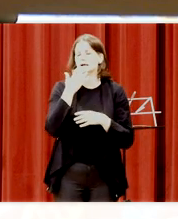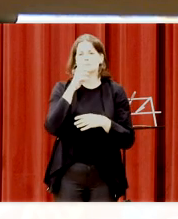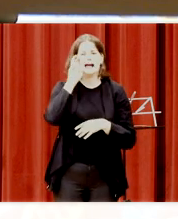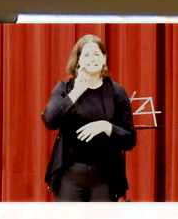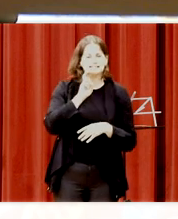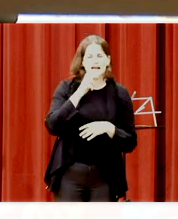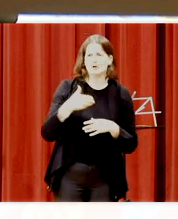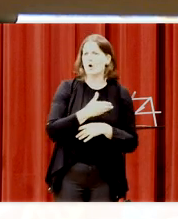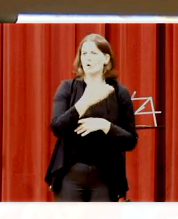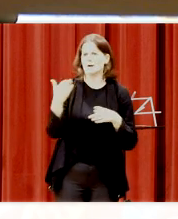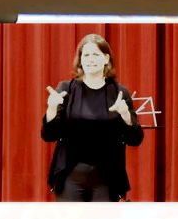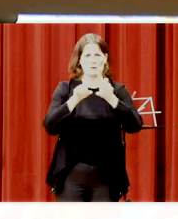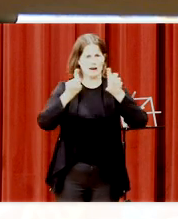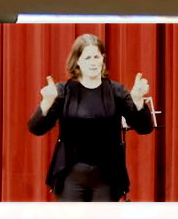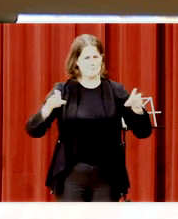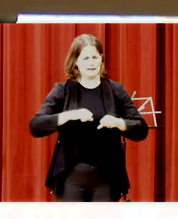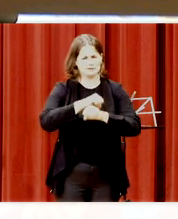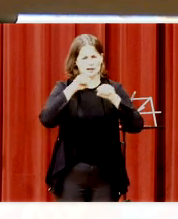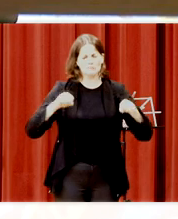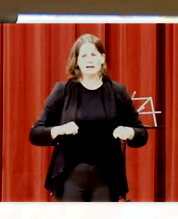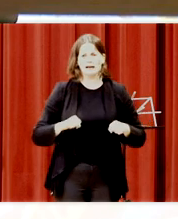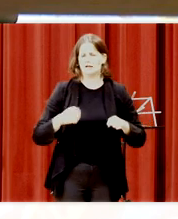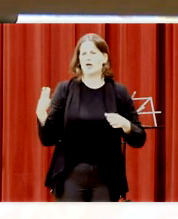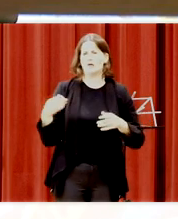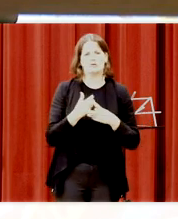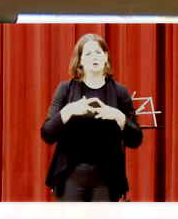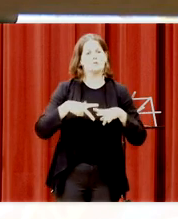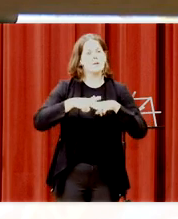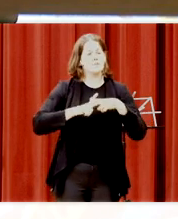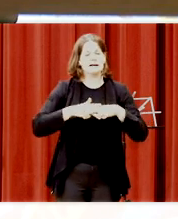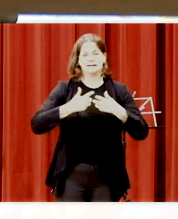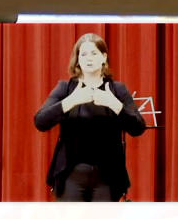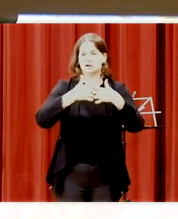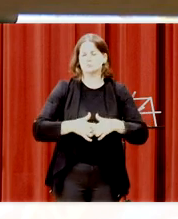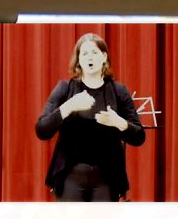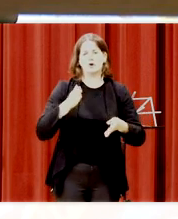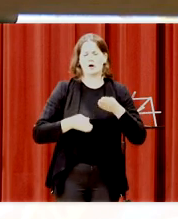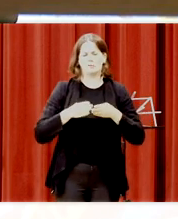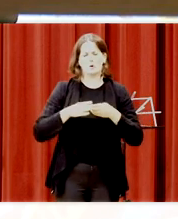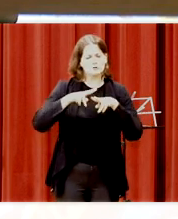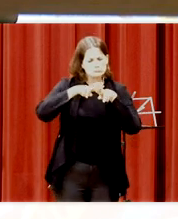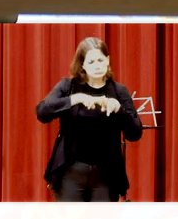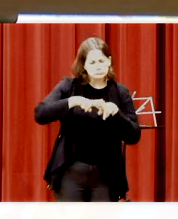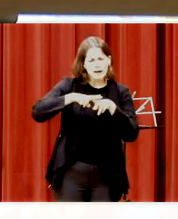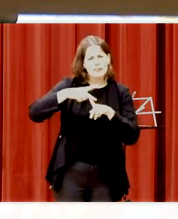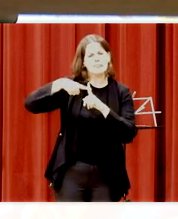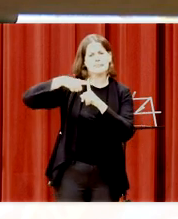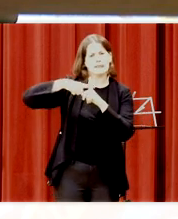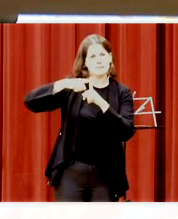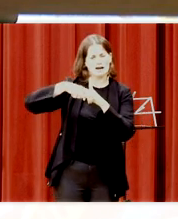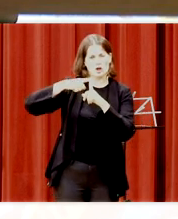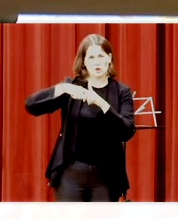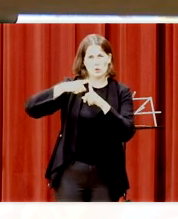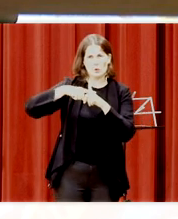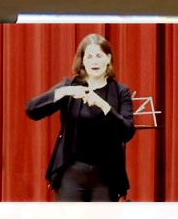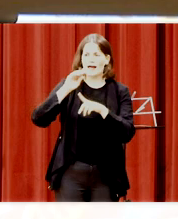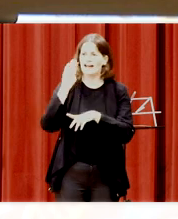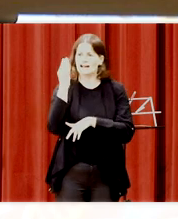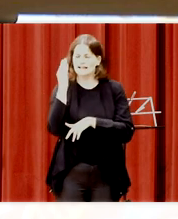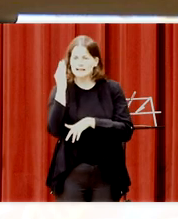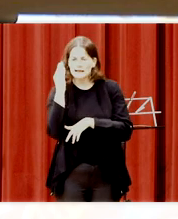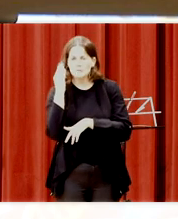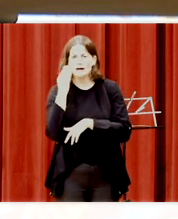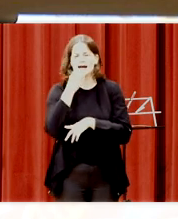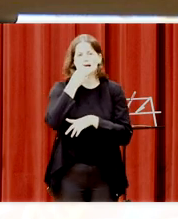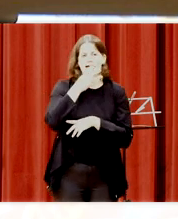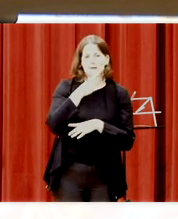temperatura del clima, com està el raïm, si hem de girar l'ampolla, si no l'hem de girar. Tot està amb intel·ligència artificial